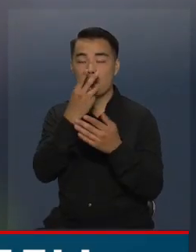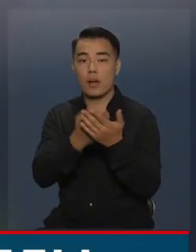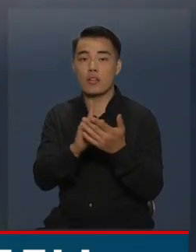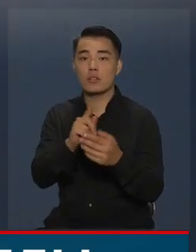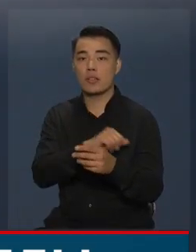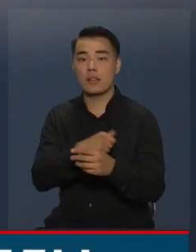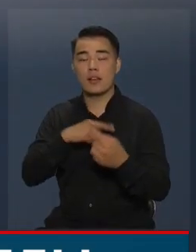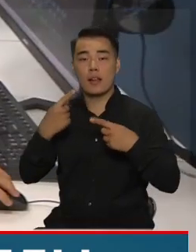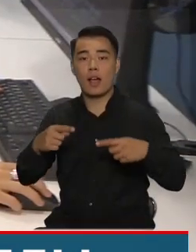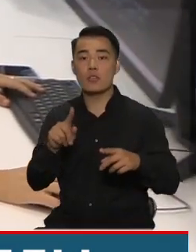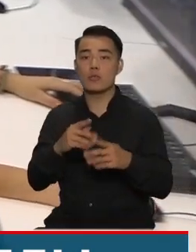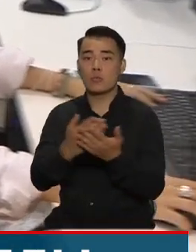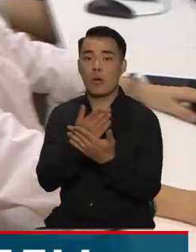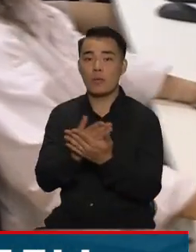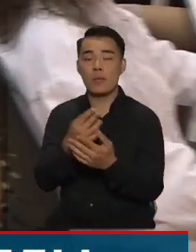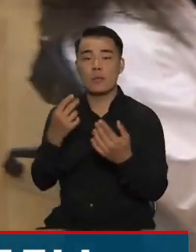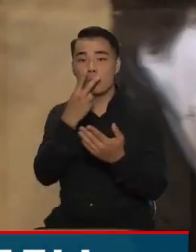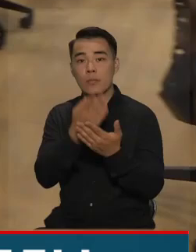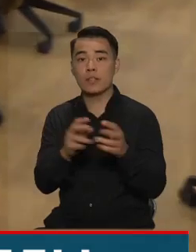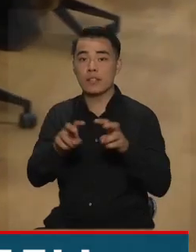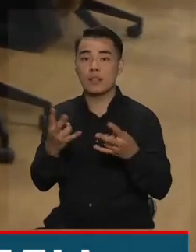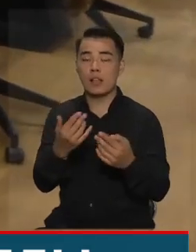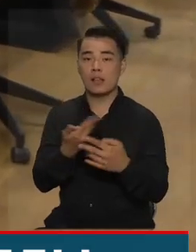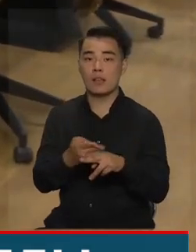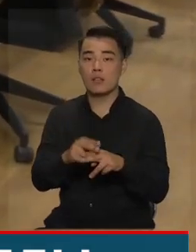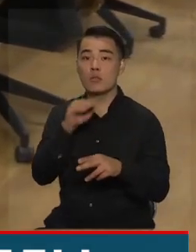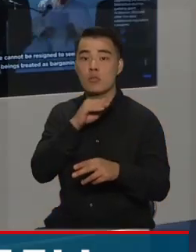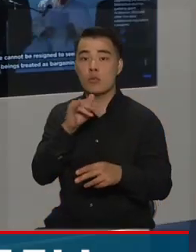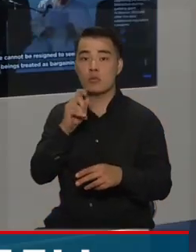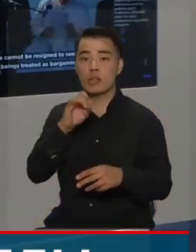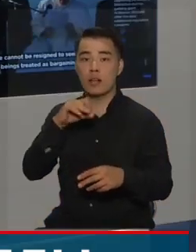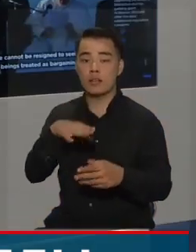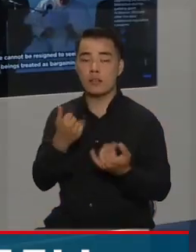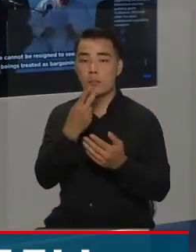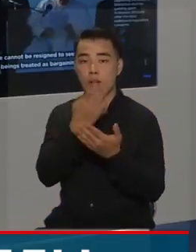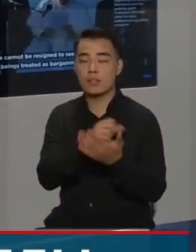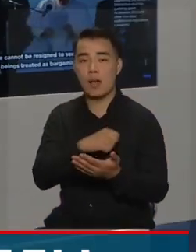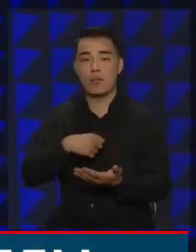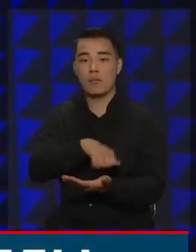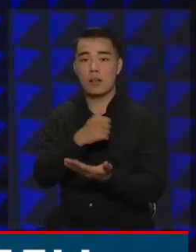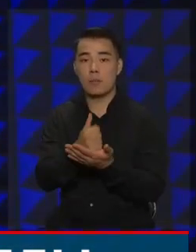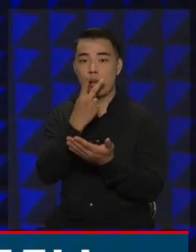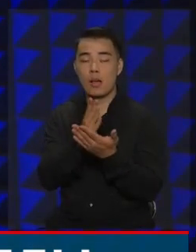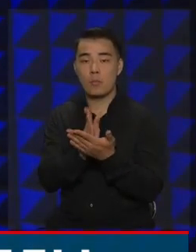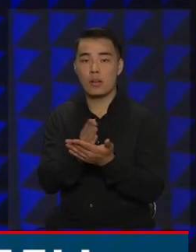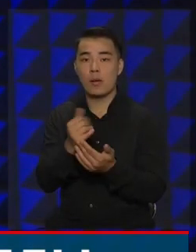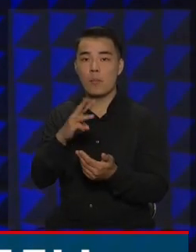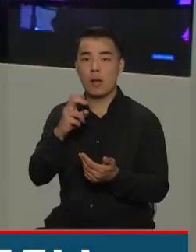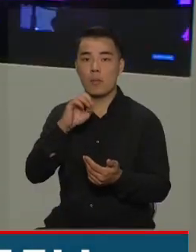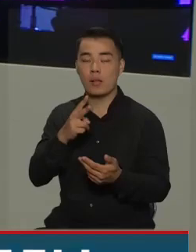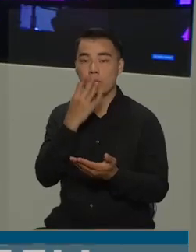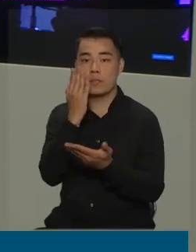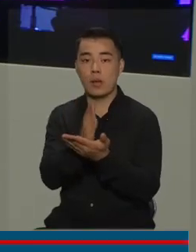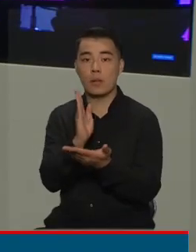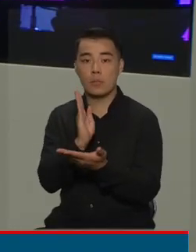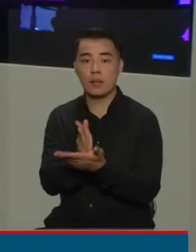әрі салмақтай білсең пайдаң сол. Сондықтан журналистің жазу машығын қалыптастыру мұндағы басты талап. Мақпал да соған дағдыланып жүр.